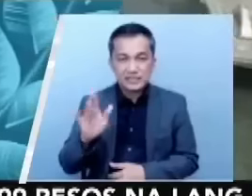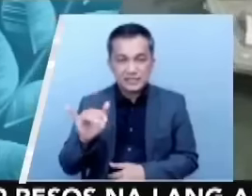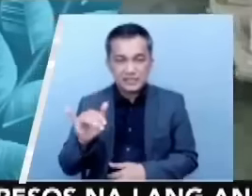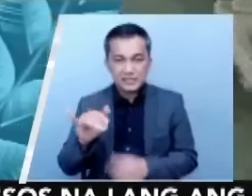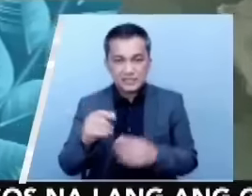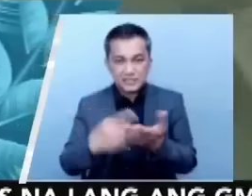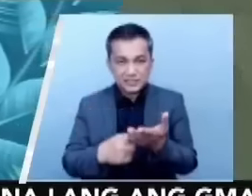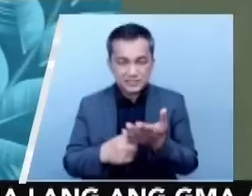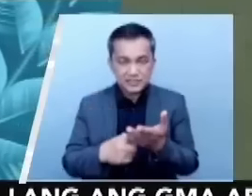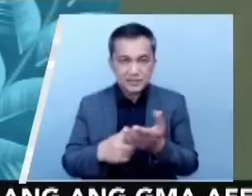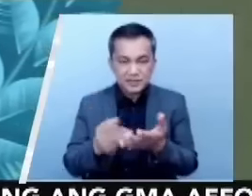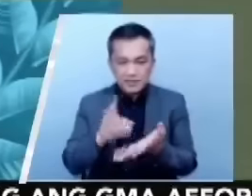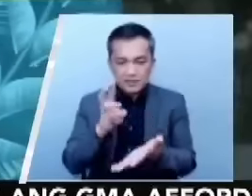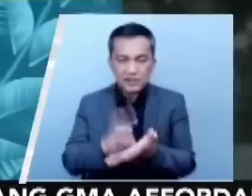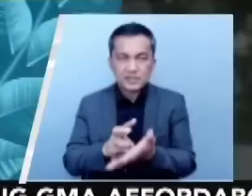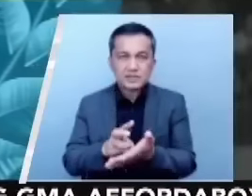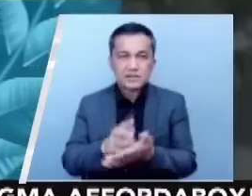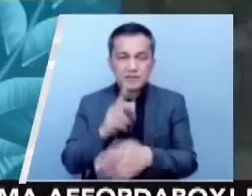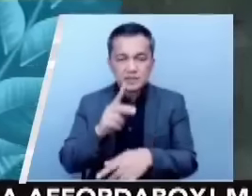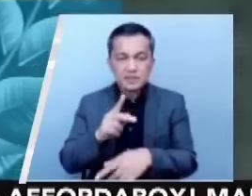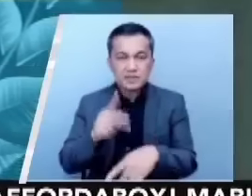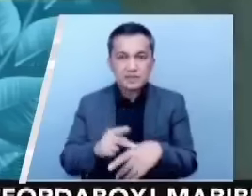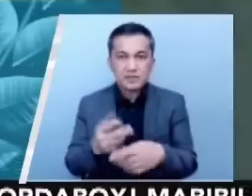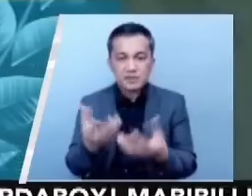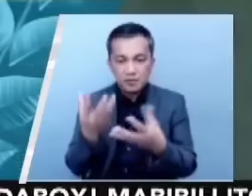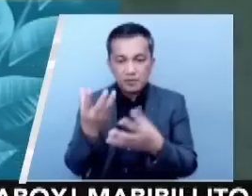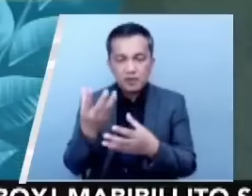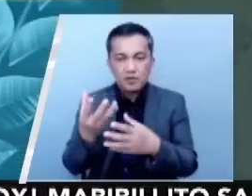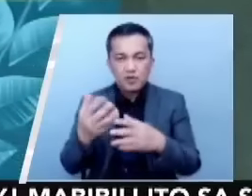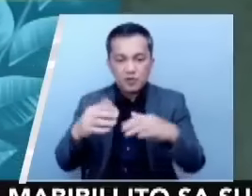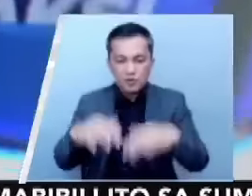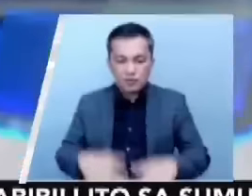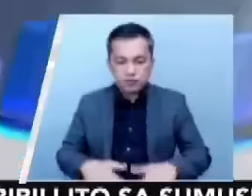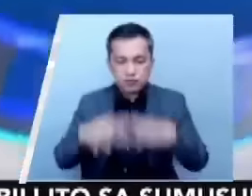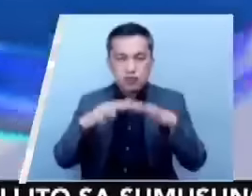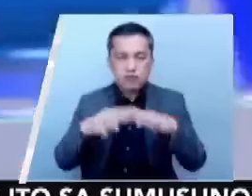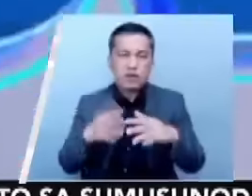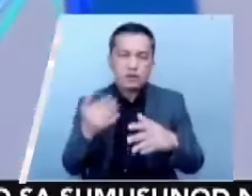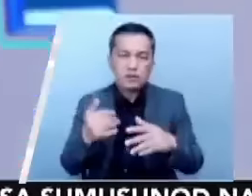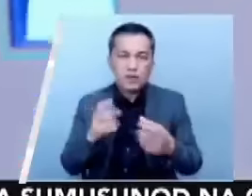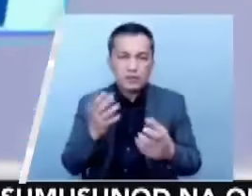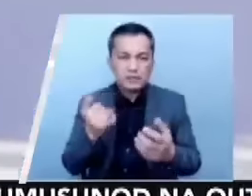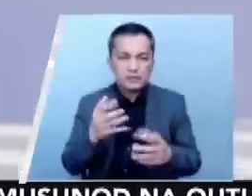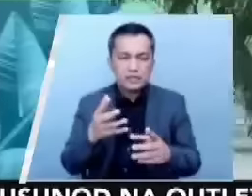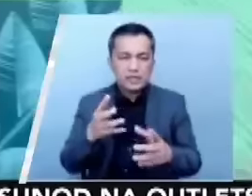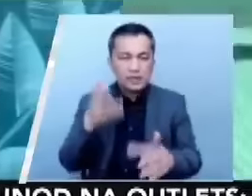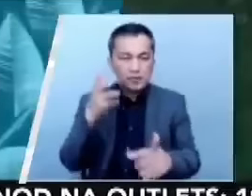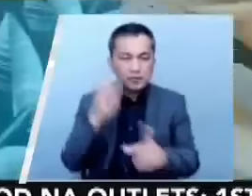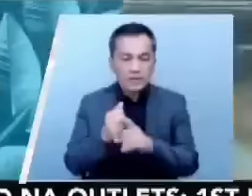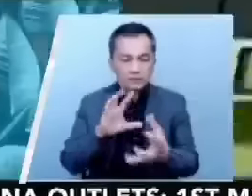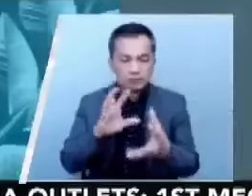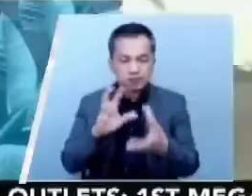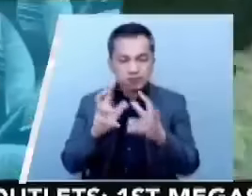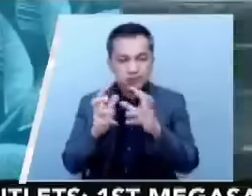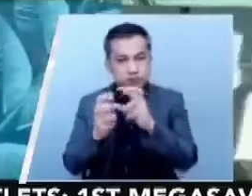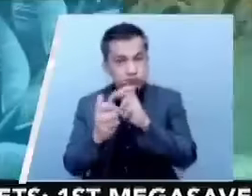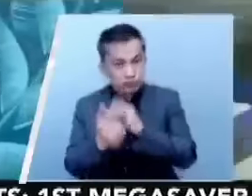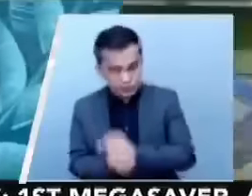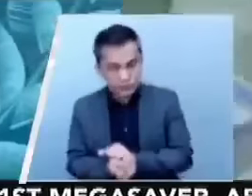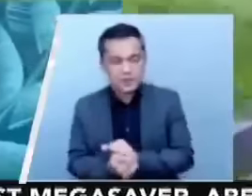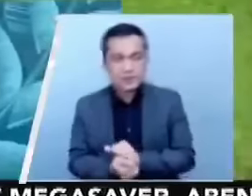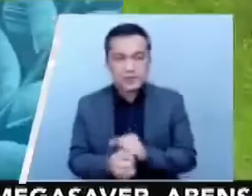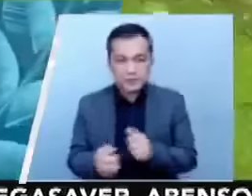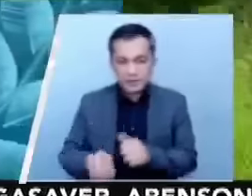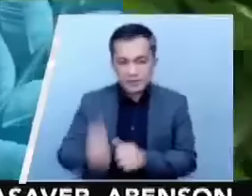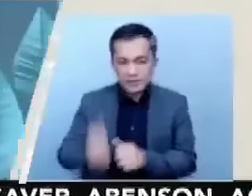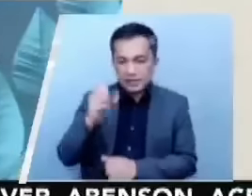nanganganib maglaho o malubog dahil sa epekto ng nagbabagong klima. Panalo rin po ang saksi para naman sa ulat na Importance